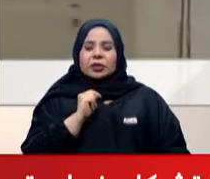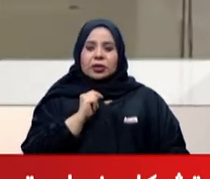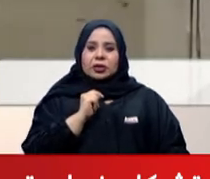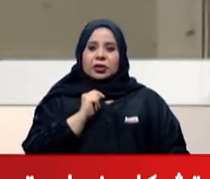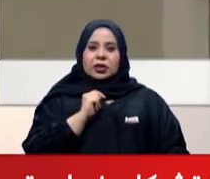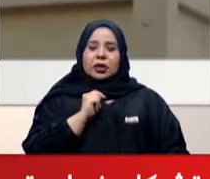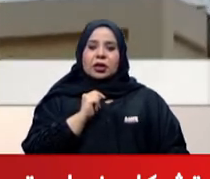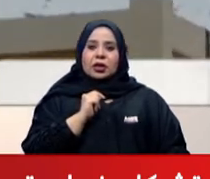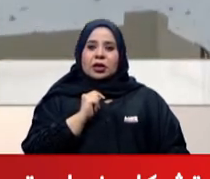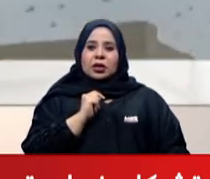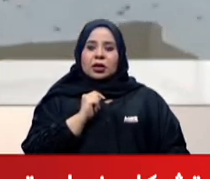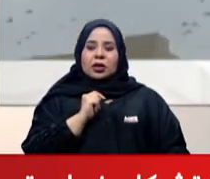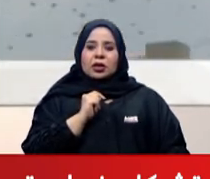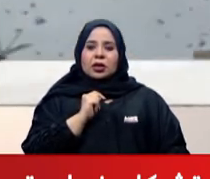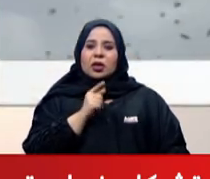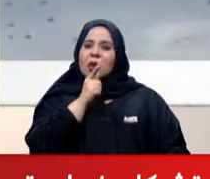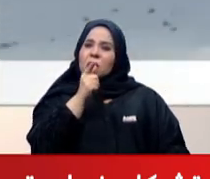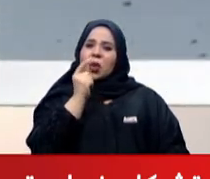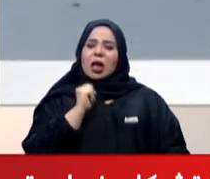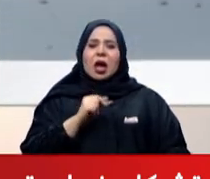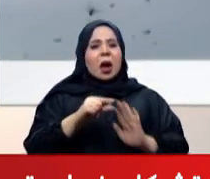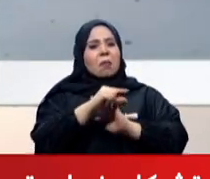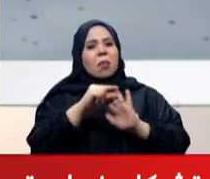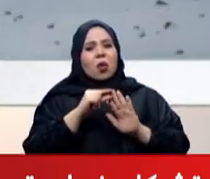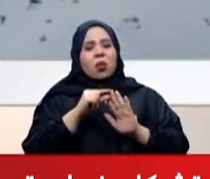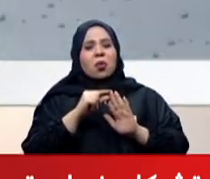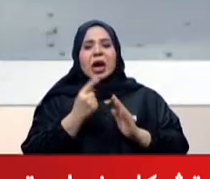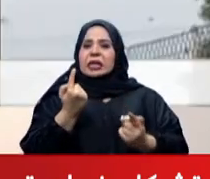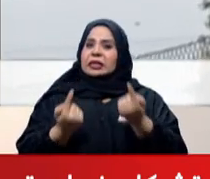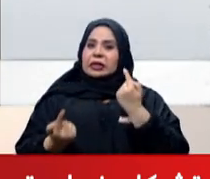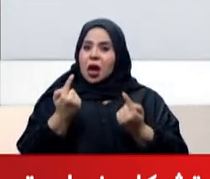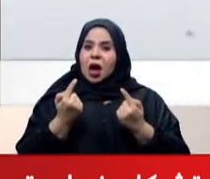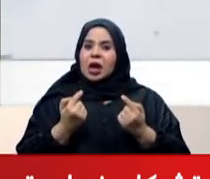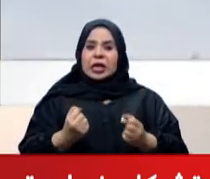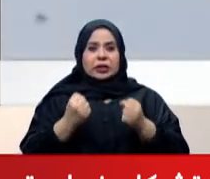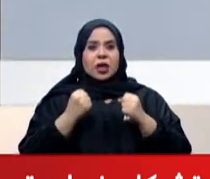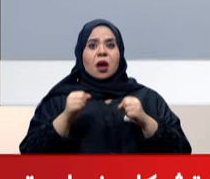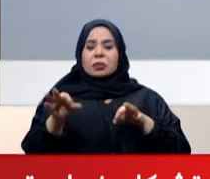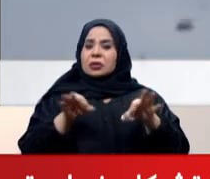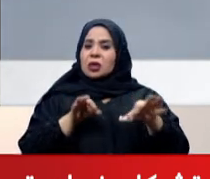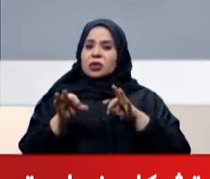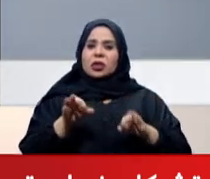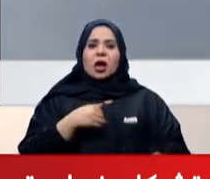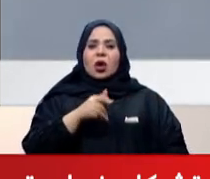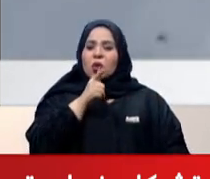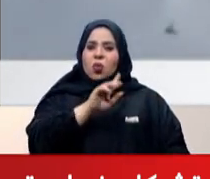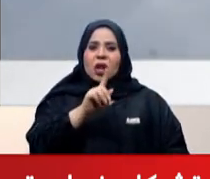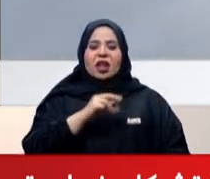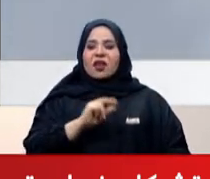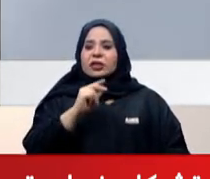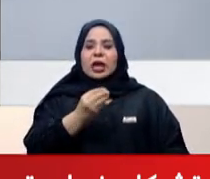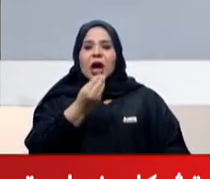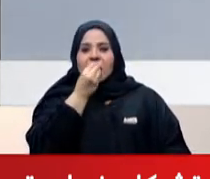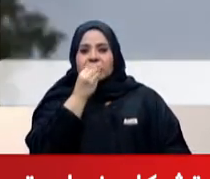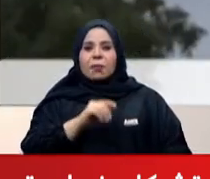الخيار، ولكن هذه لا تعتبر محاصيل استراتيجية. يعني أنا ما أتكلم عن قمح ولا أتكلم عن ذرة